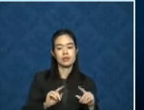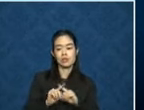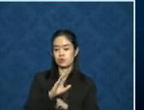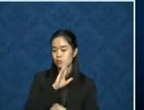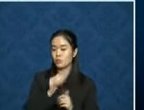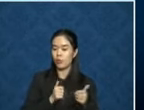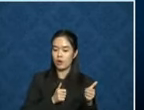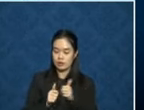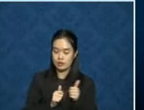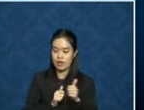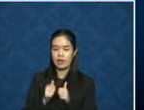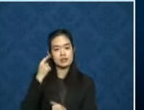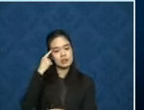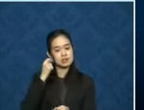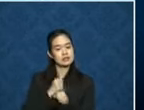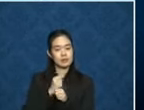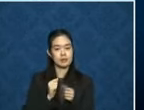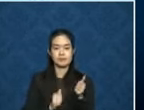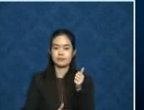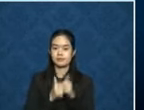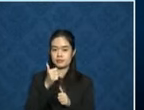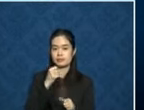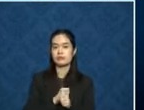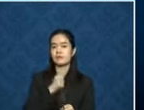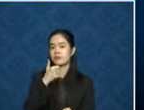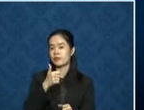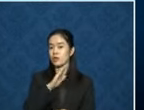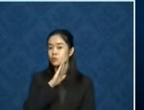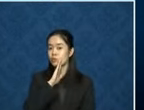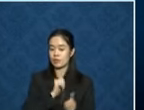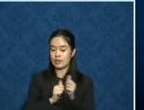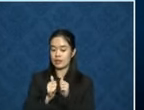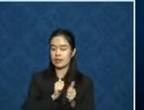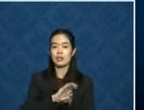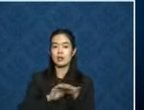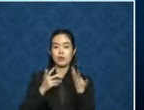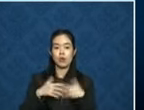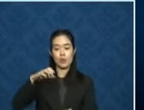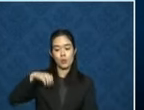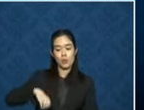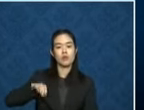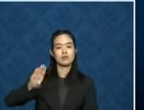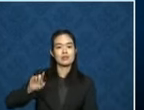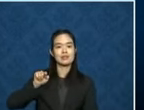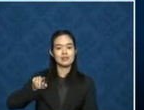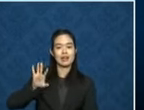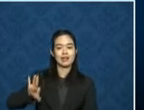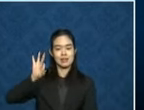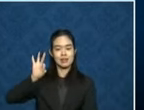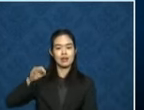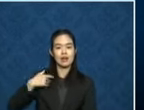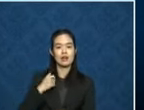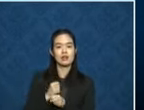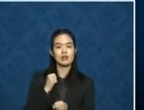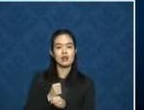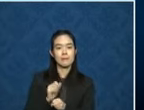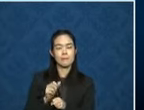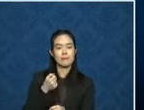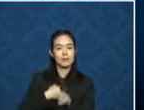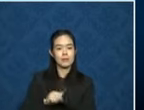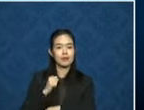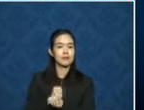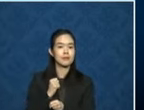แข่งขันนะครับก็จะสามารถเอาชนะรางวัลนี้ได้เพราะหลังจากเสร็จสิ้นการแข่งขันนั้นแล้วบริษัทก็นำไปพัฒนาในเชิงพาณิชย์นะครับรวมถึงคุณสตีฟผู้